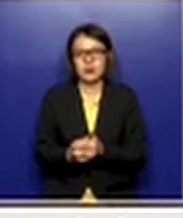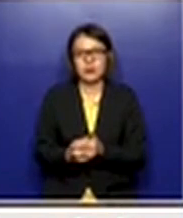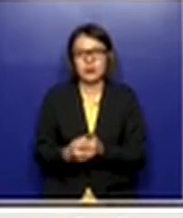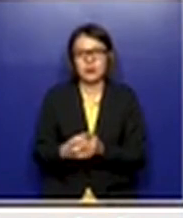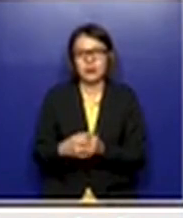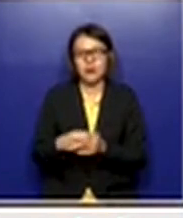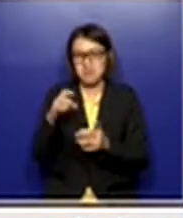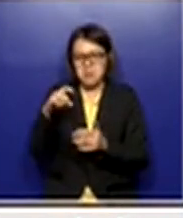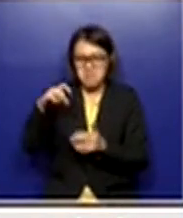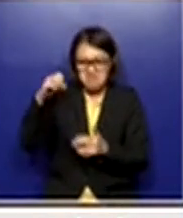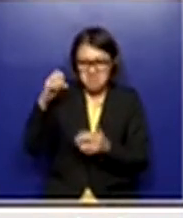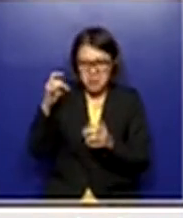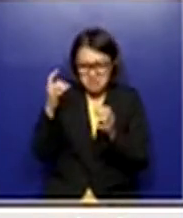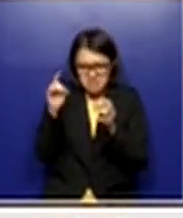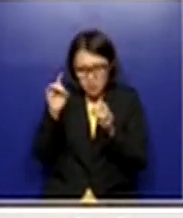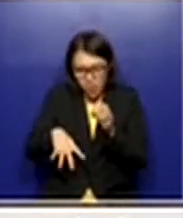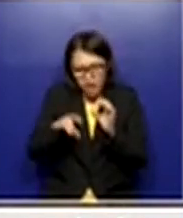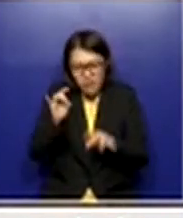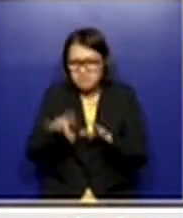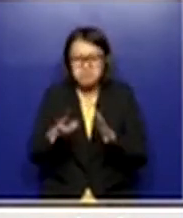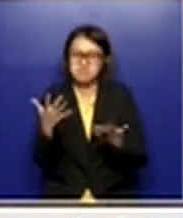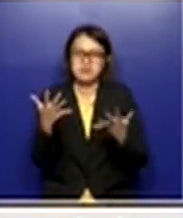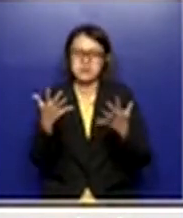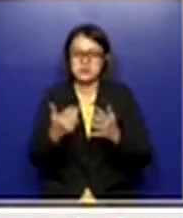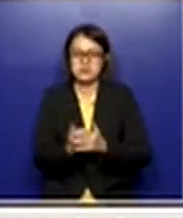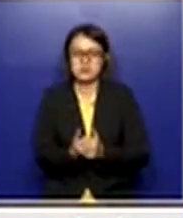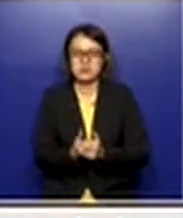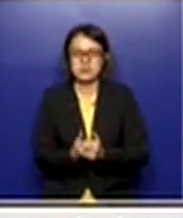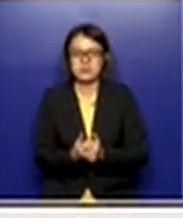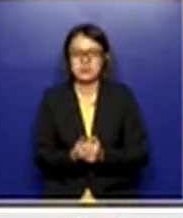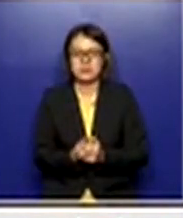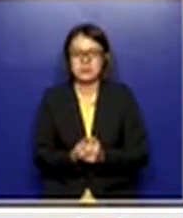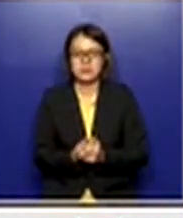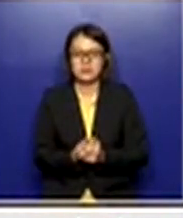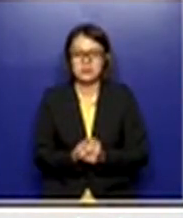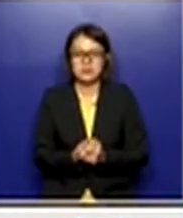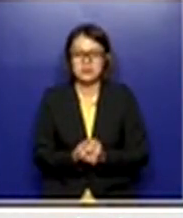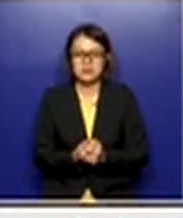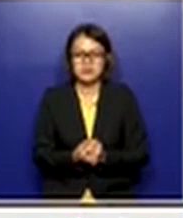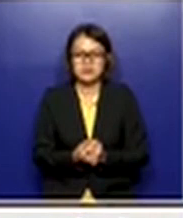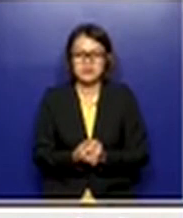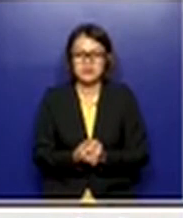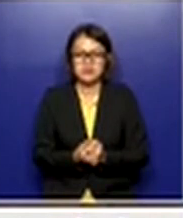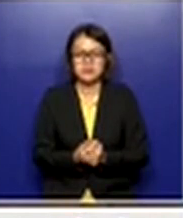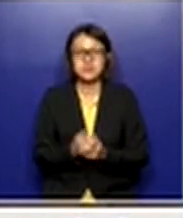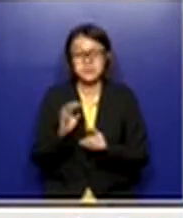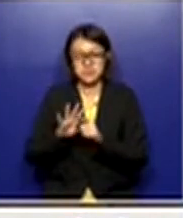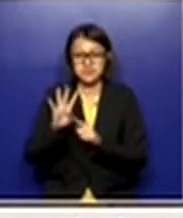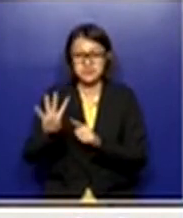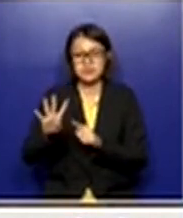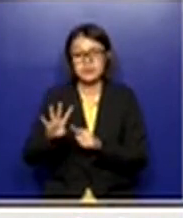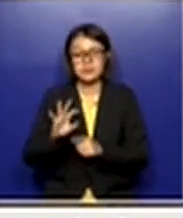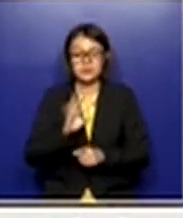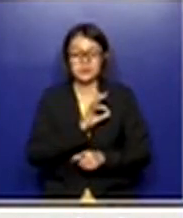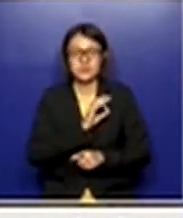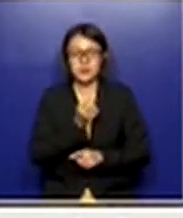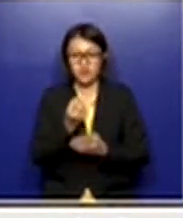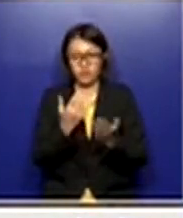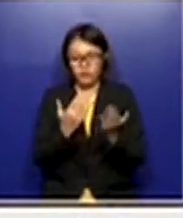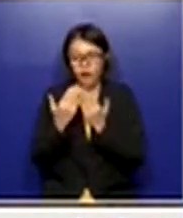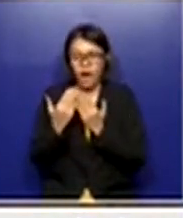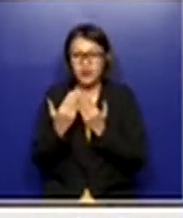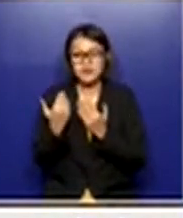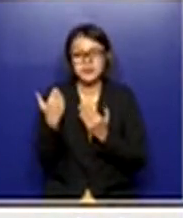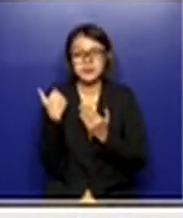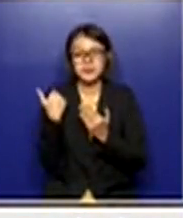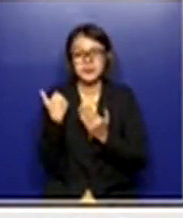งอย่างเด็ดขาดไม่ว่าในมิติหรือประเด็นใดก็ตามนะคะประเด็นที่4ที่ท่านสมาชิกสภาหลายท่านฝากประเด็นเราม